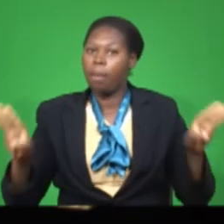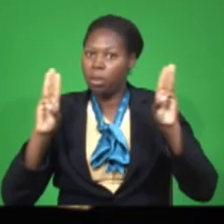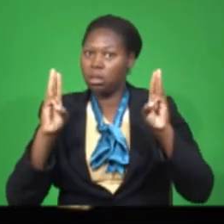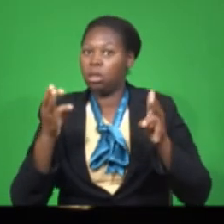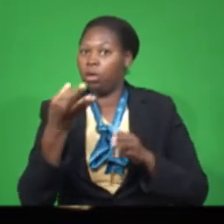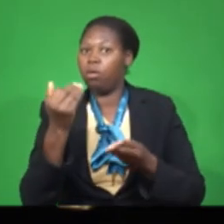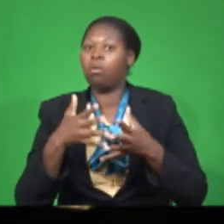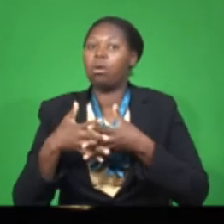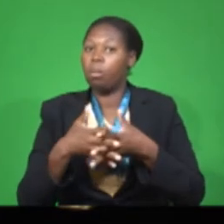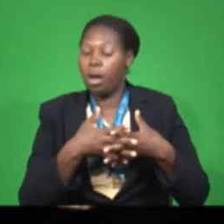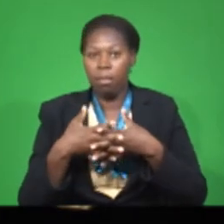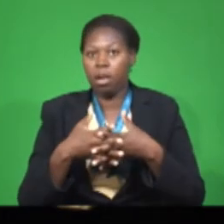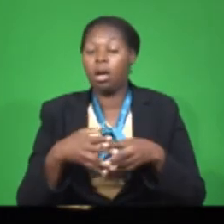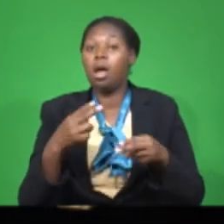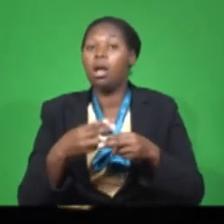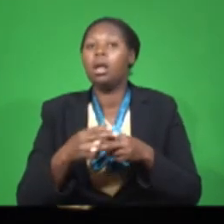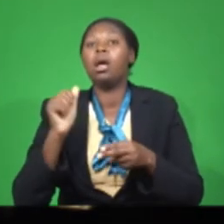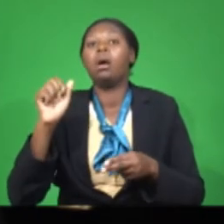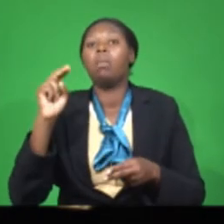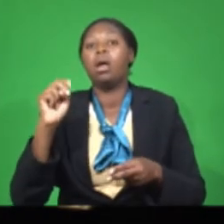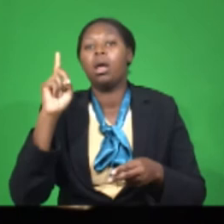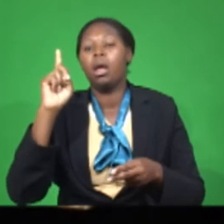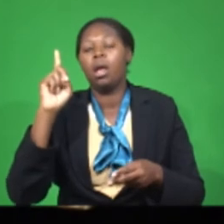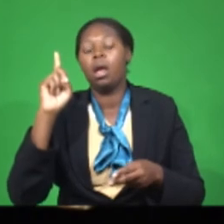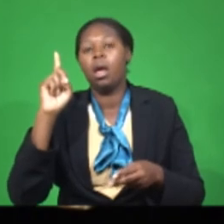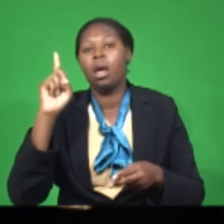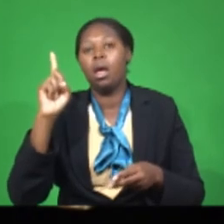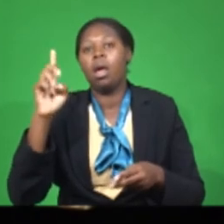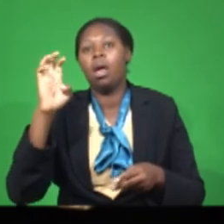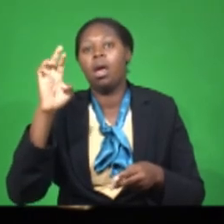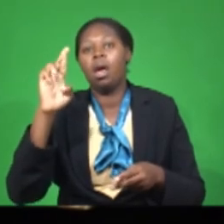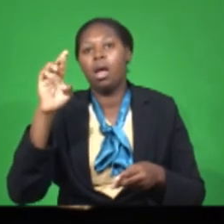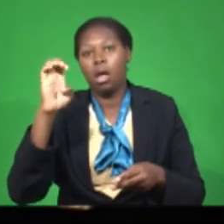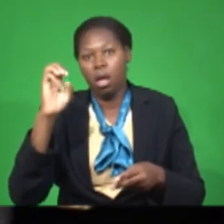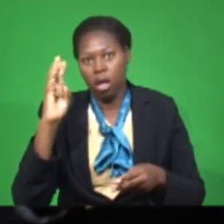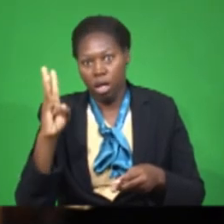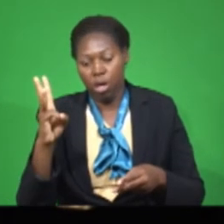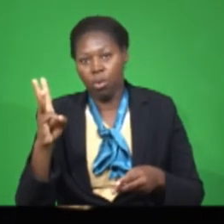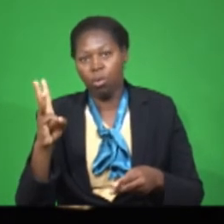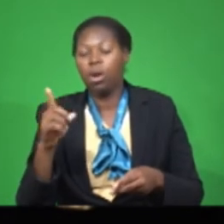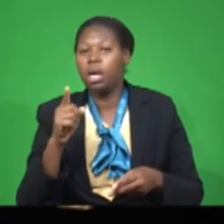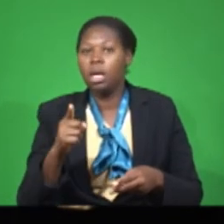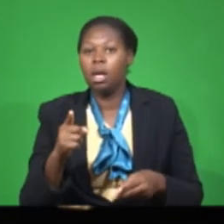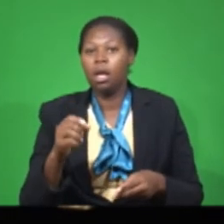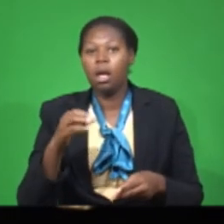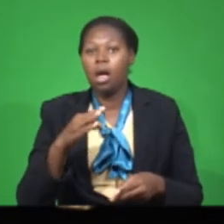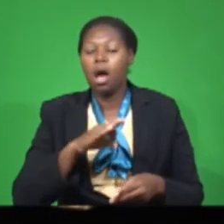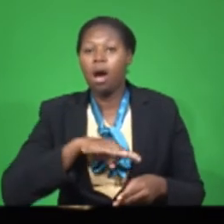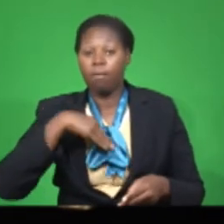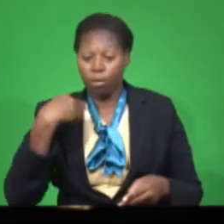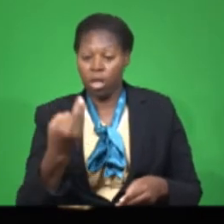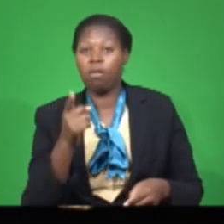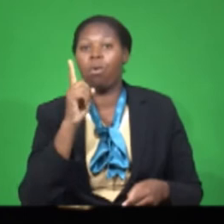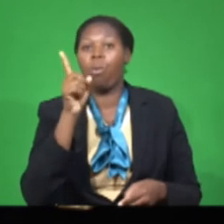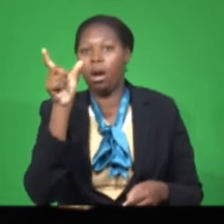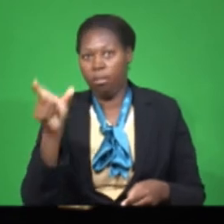Jackson akaita presidential pardon. Ndobva aregerera umwe mukomana ainzi George Wilson. Okay. Anga